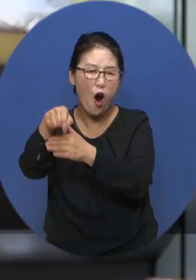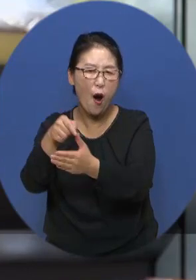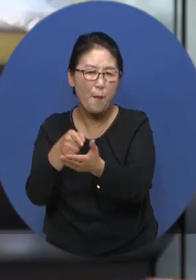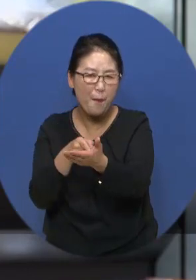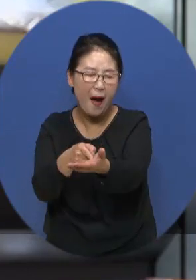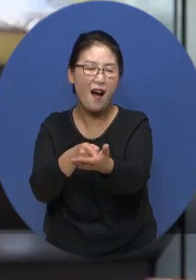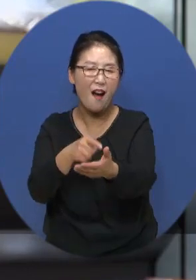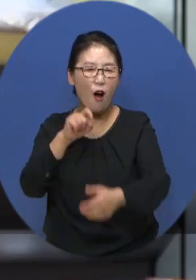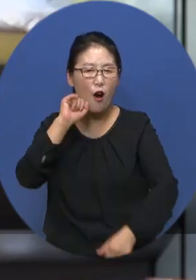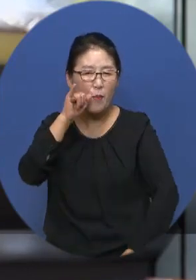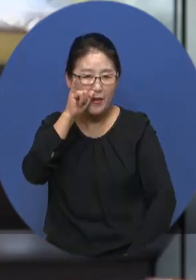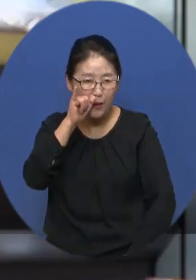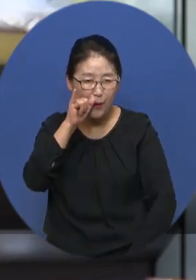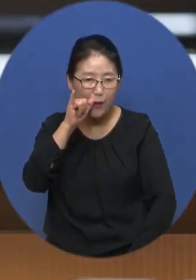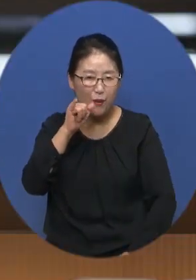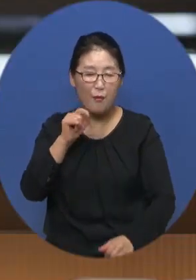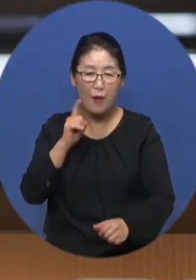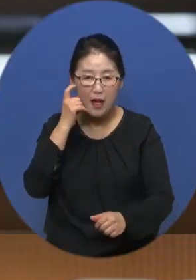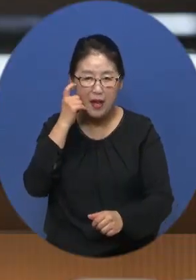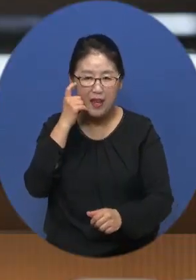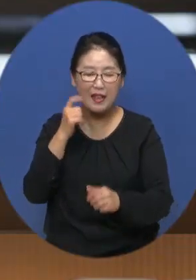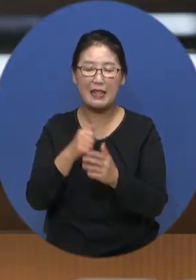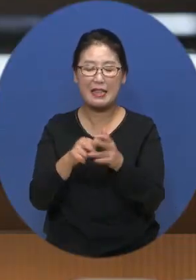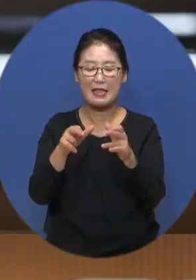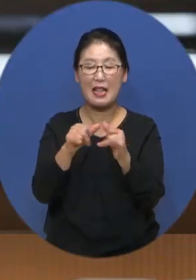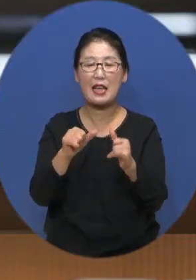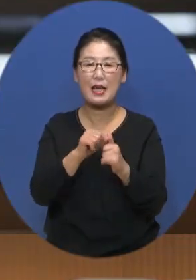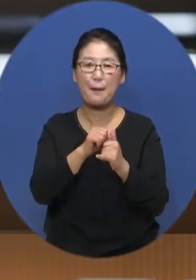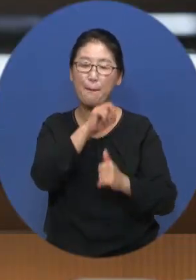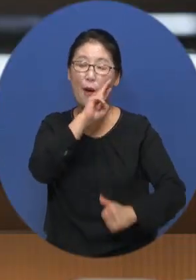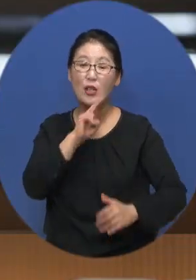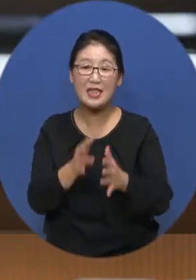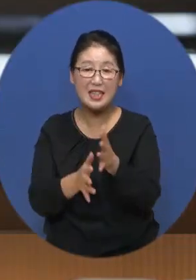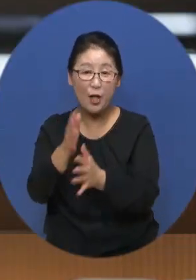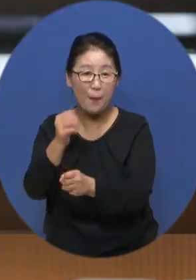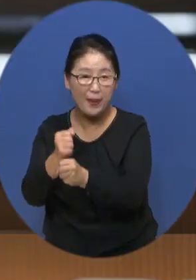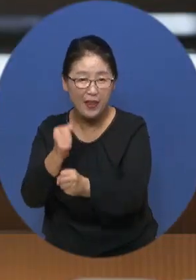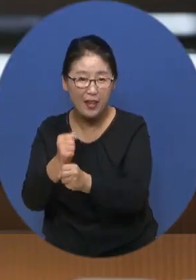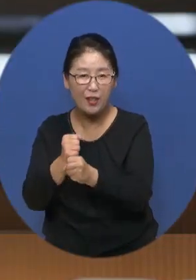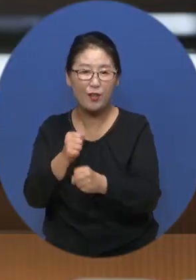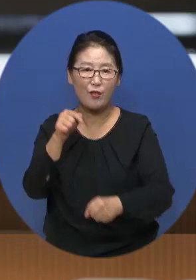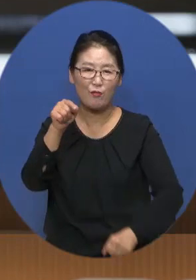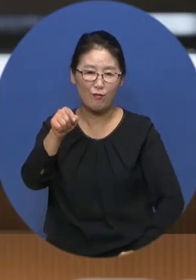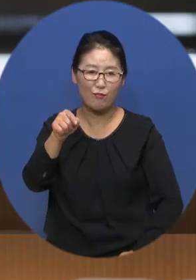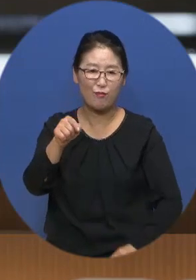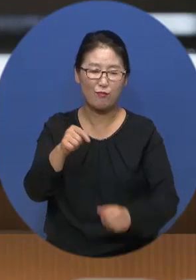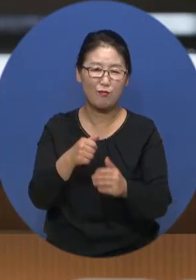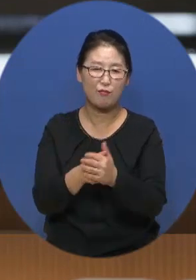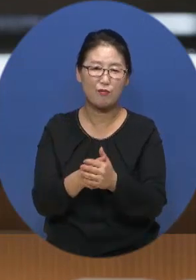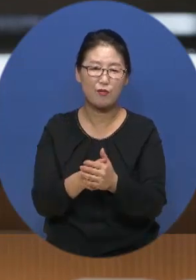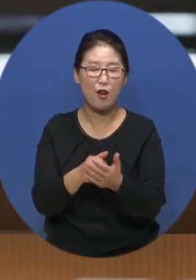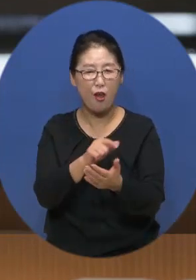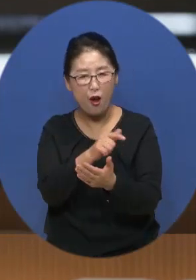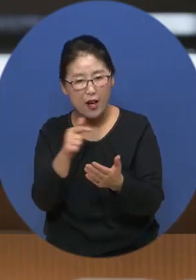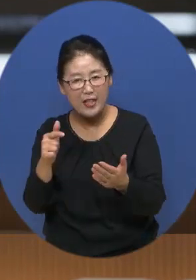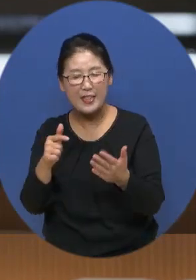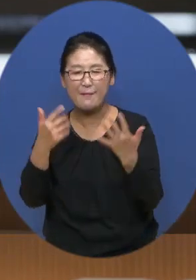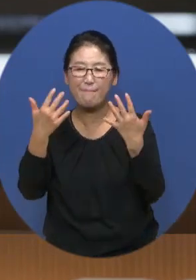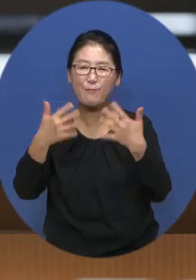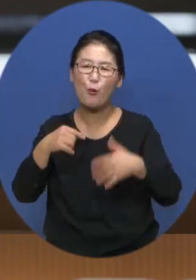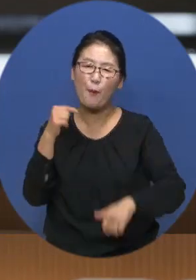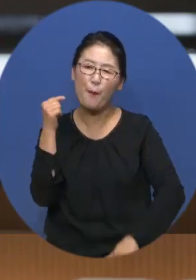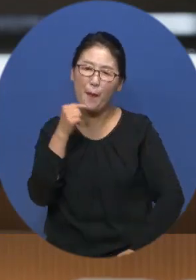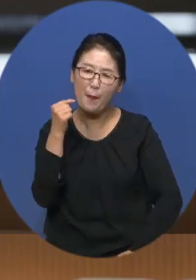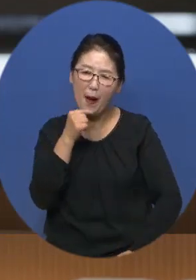장애인 편의 시설을 다 설치를 해야 하고 노후자 시설이면서 이제 근린 생활 시설을 같이 이제 중복을 해야 하는 조건에 있습니다.